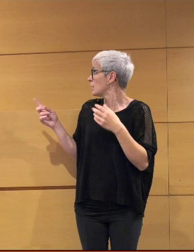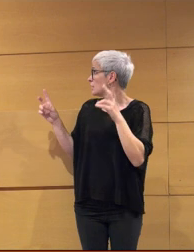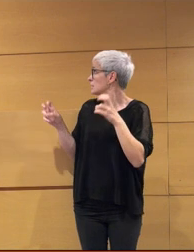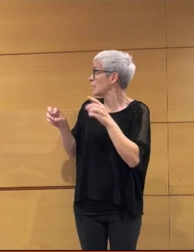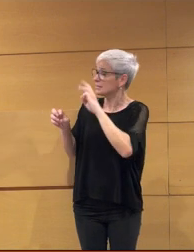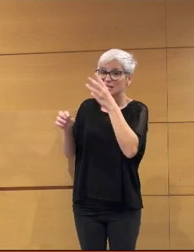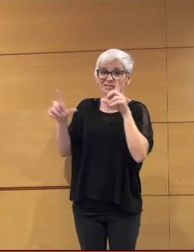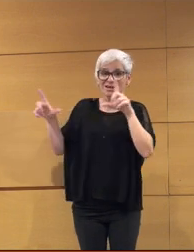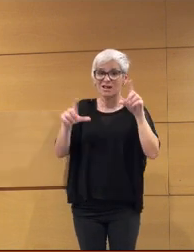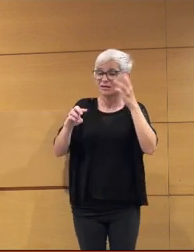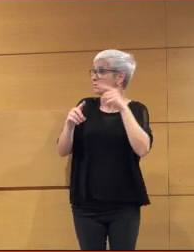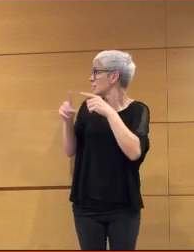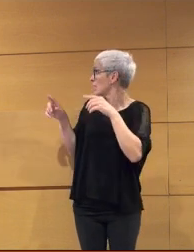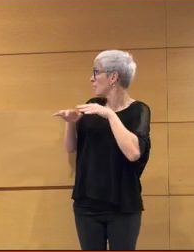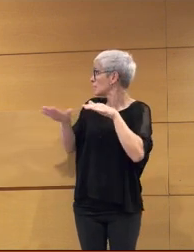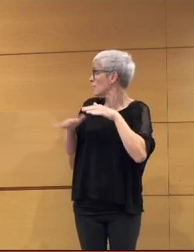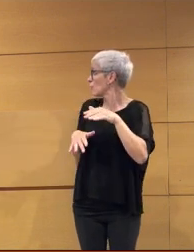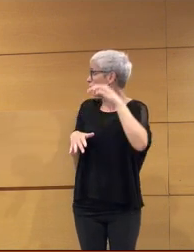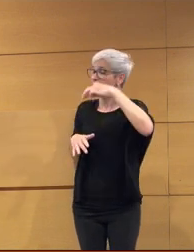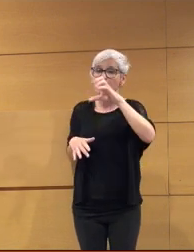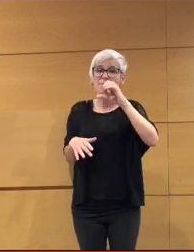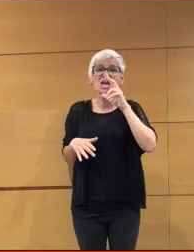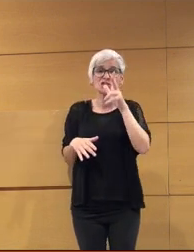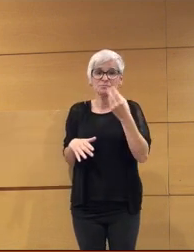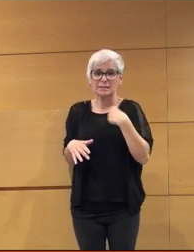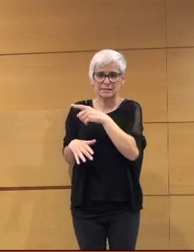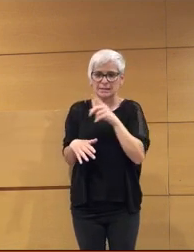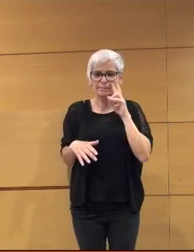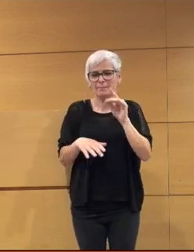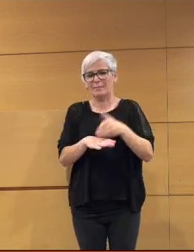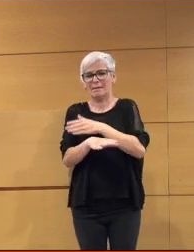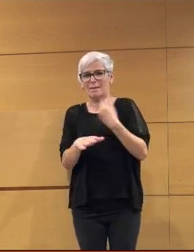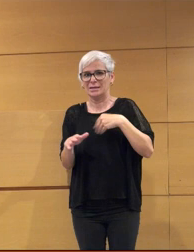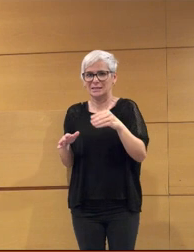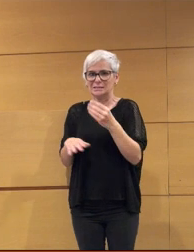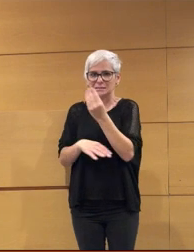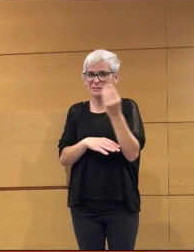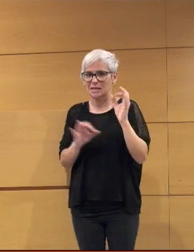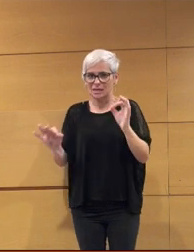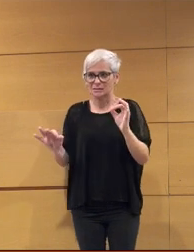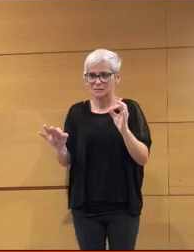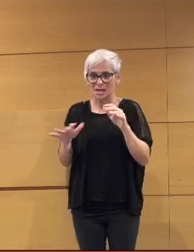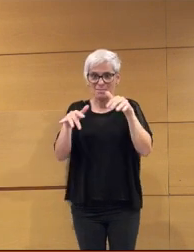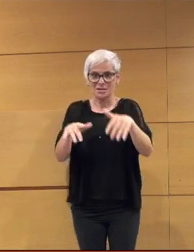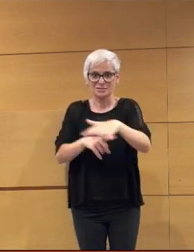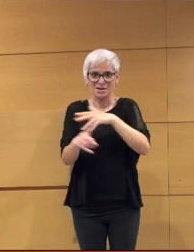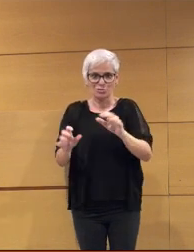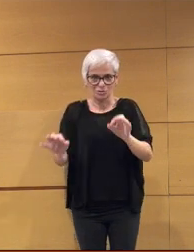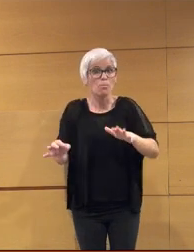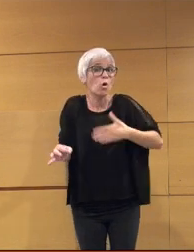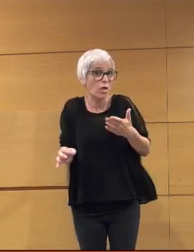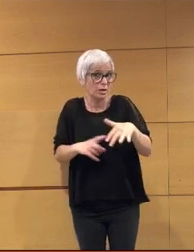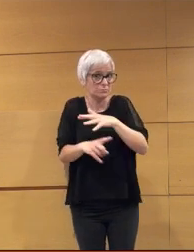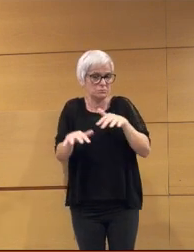la plataforma Mesh de Microsoft, que ja preveu, no? Els Teams seran immersius, o poden ser